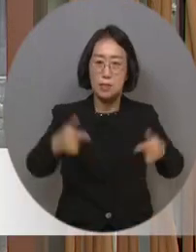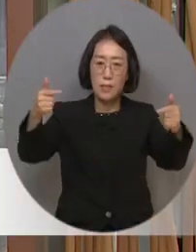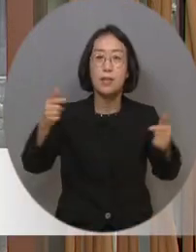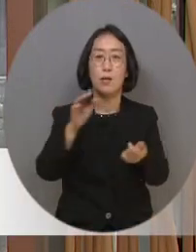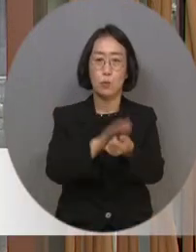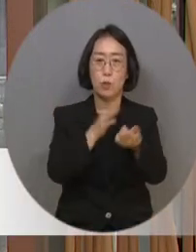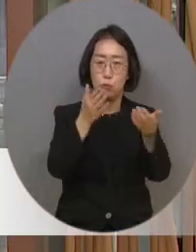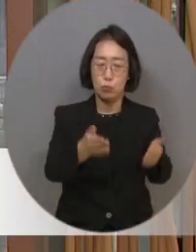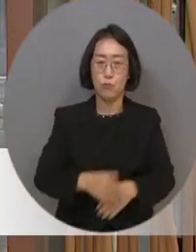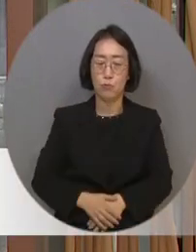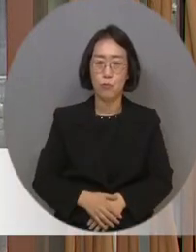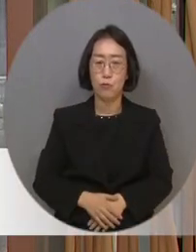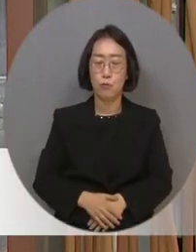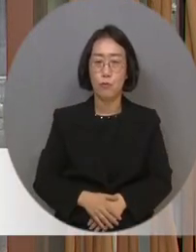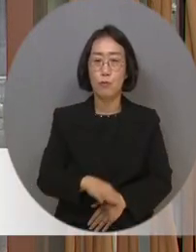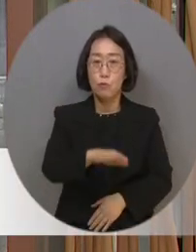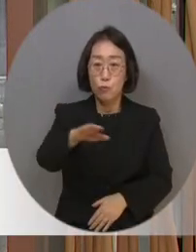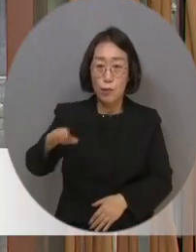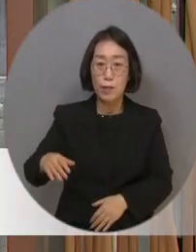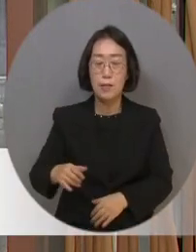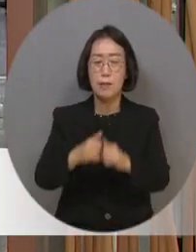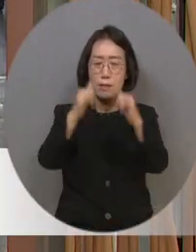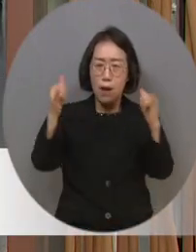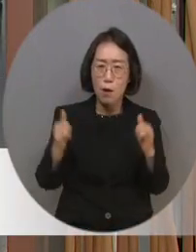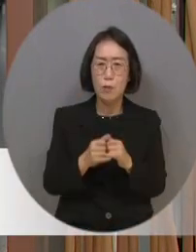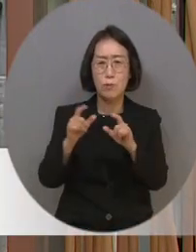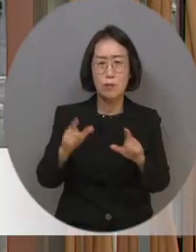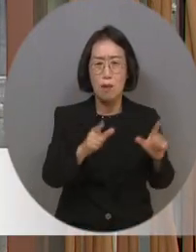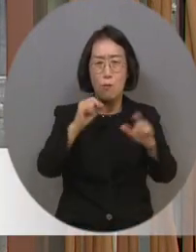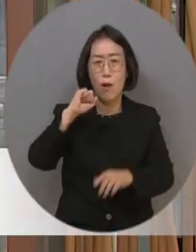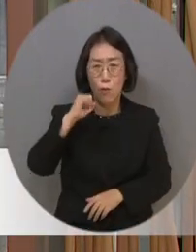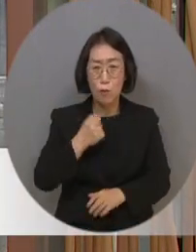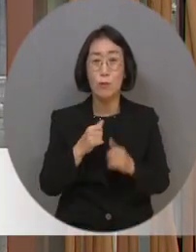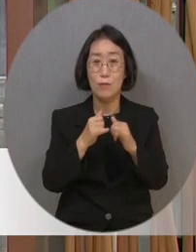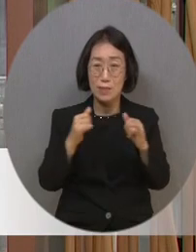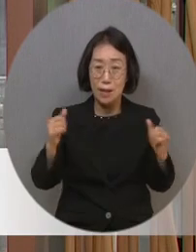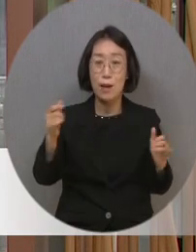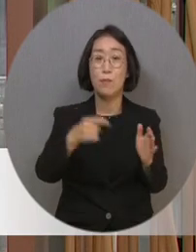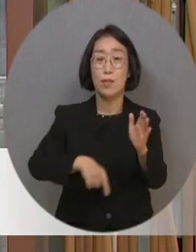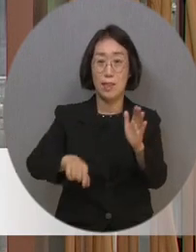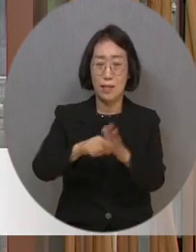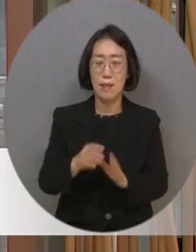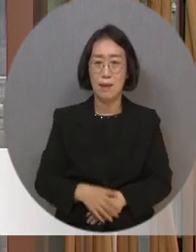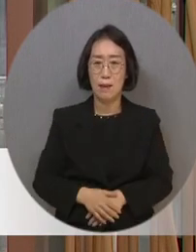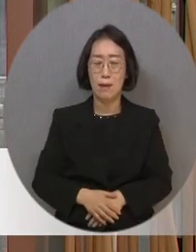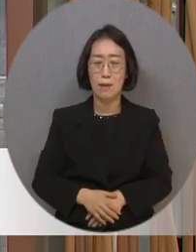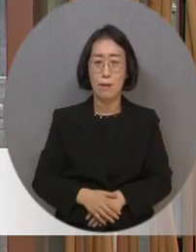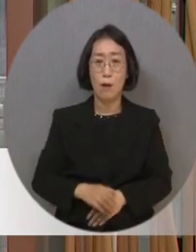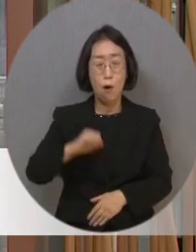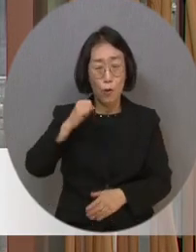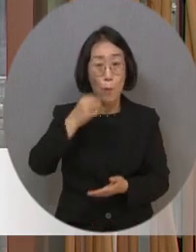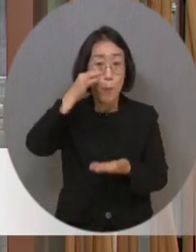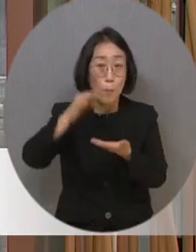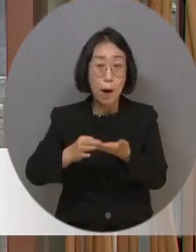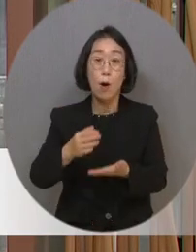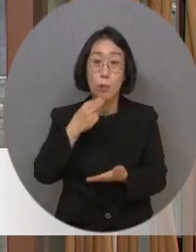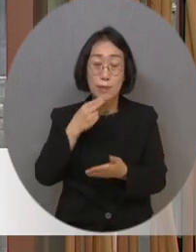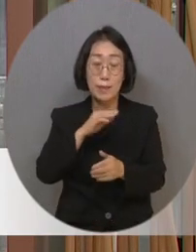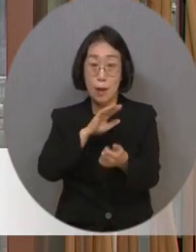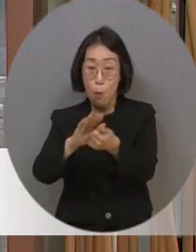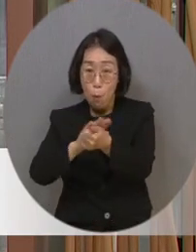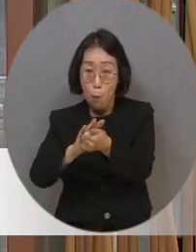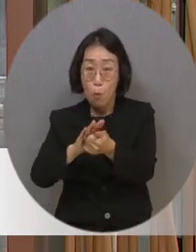앞으로도 이제 저희 서울시는 사회적 약자와 소외계층을 위한 사각지대 해소를 위해서